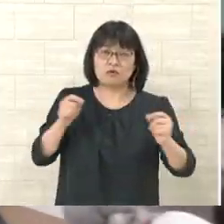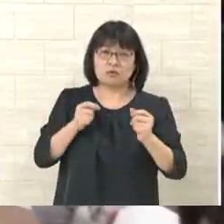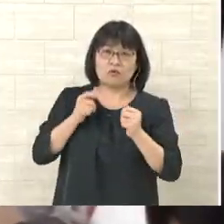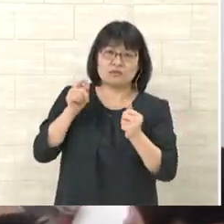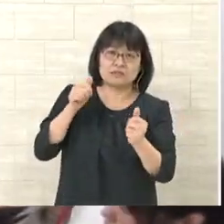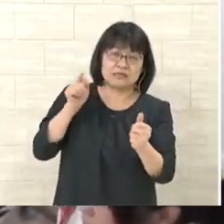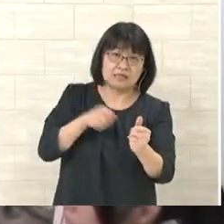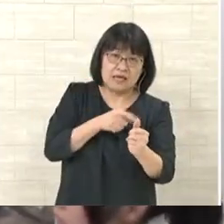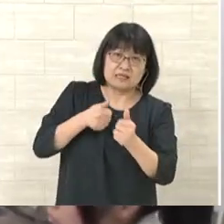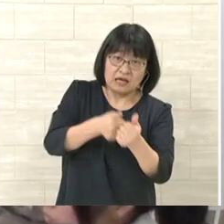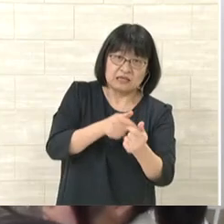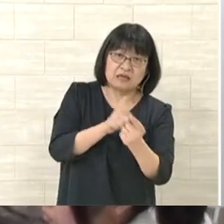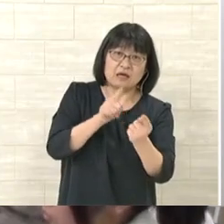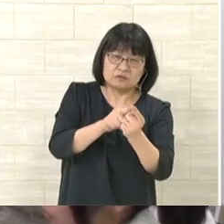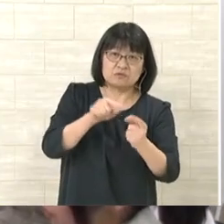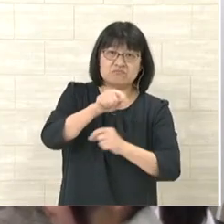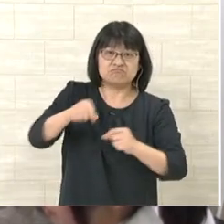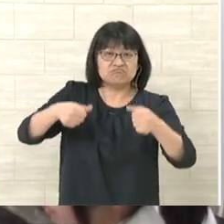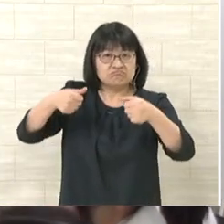とみられています。